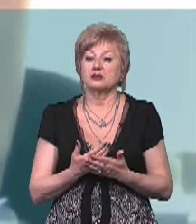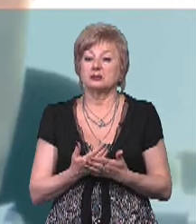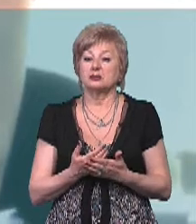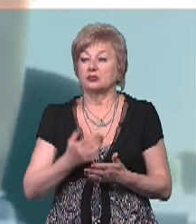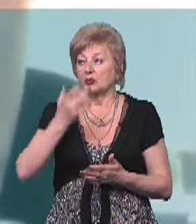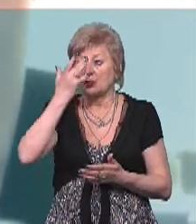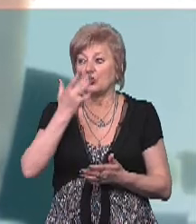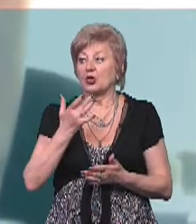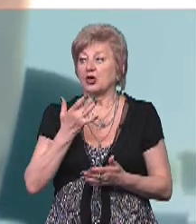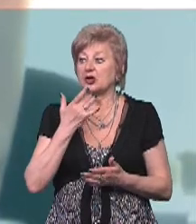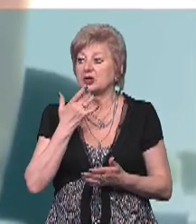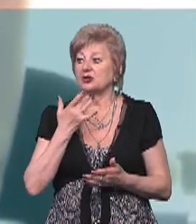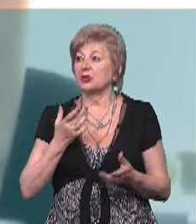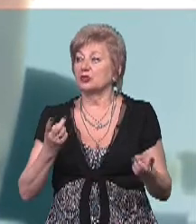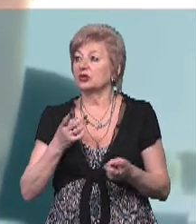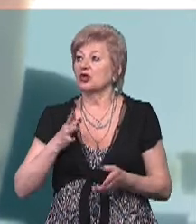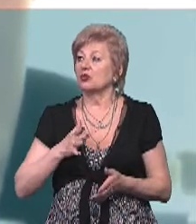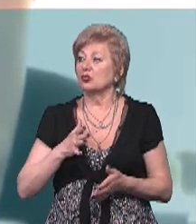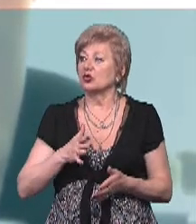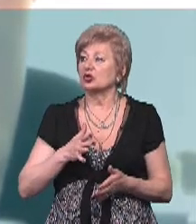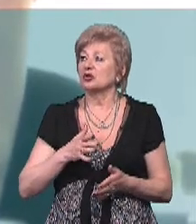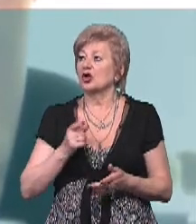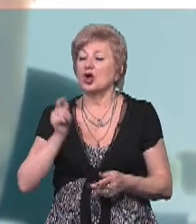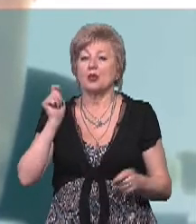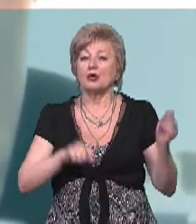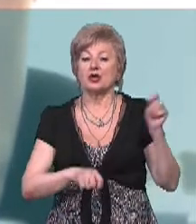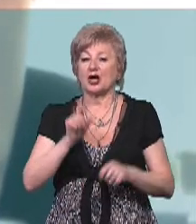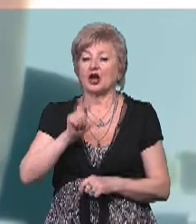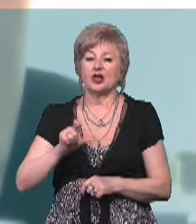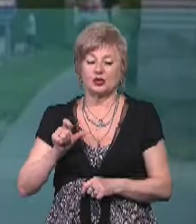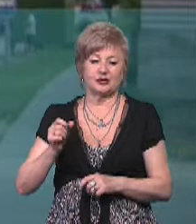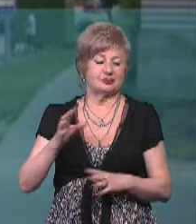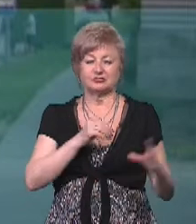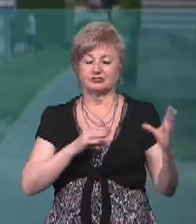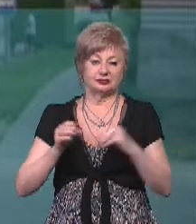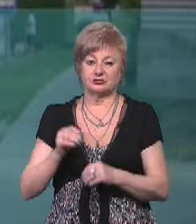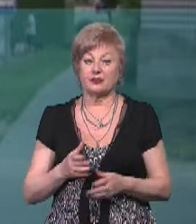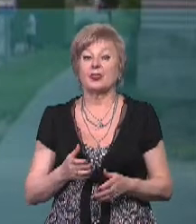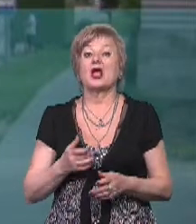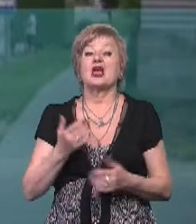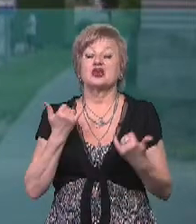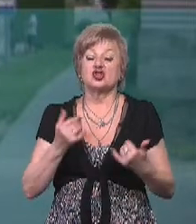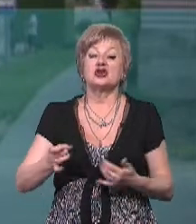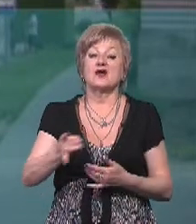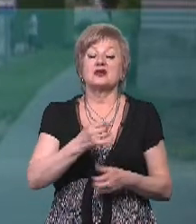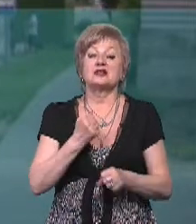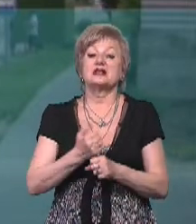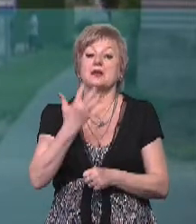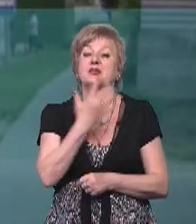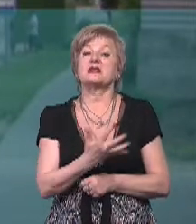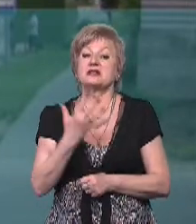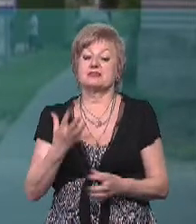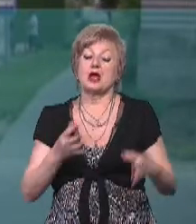треба взагалі, наскільки це ліса. Ну так приїхали би люди і об'яснили. Нині в регіоні створено 55